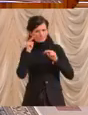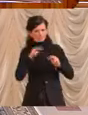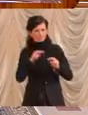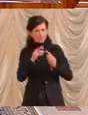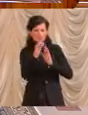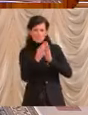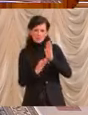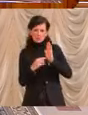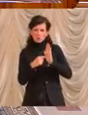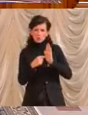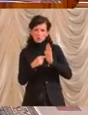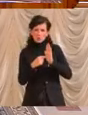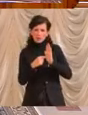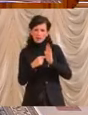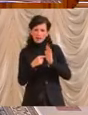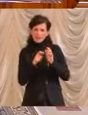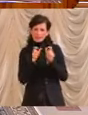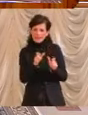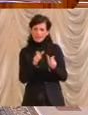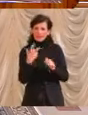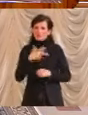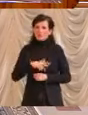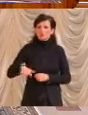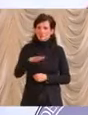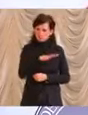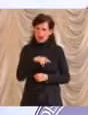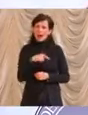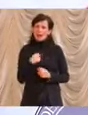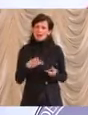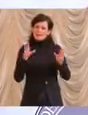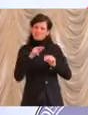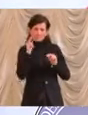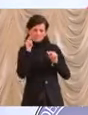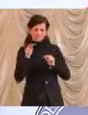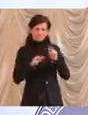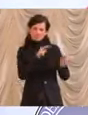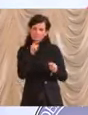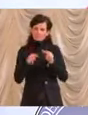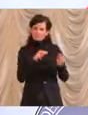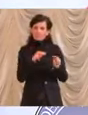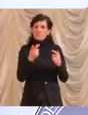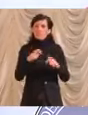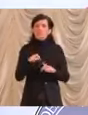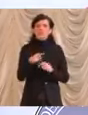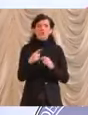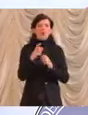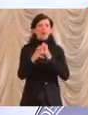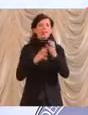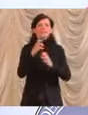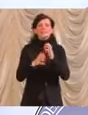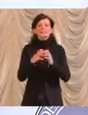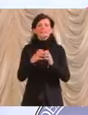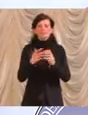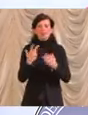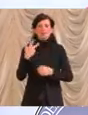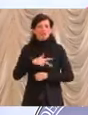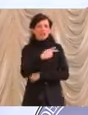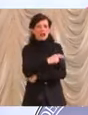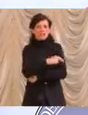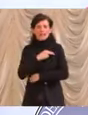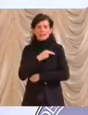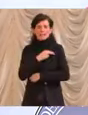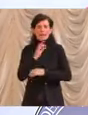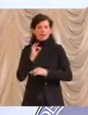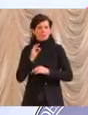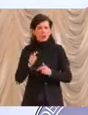protezione sociale, perché è chiaro che questa è una crisi tale, ha un impatto così significativo sul piano economico e sociale, che